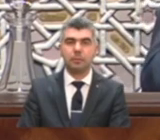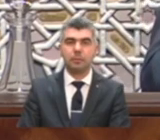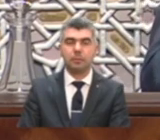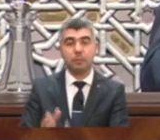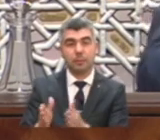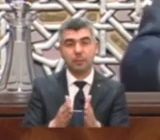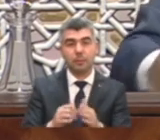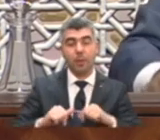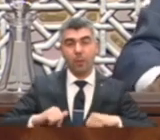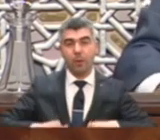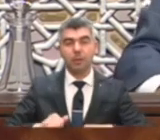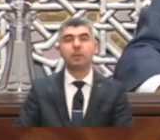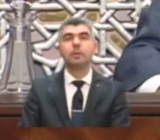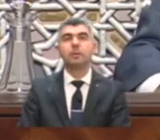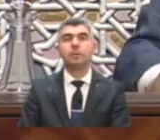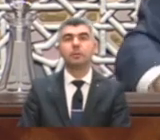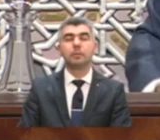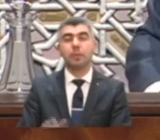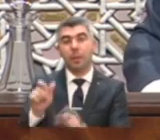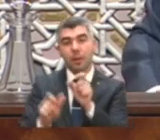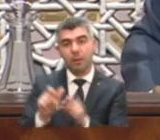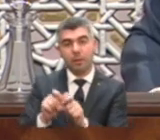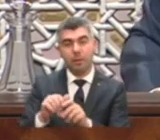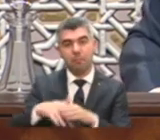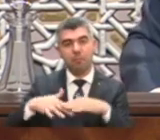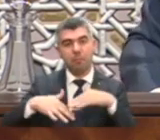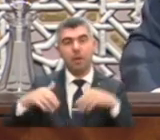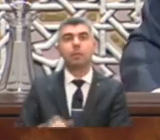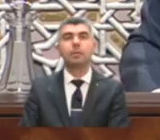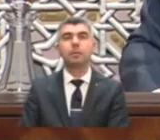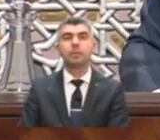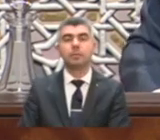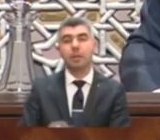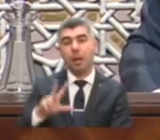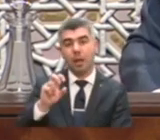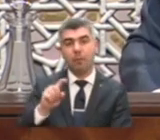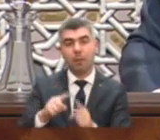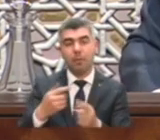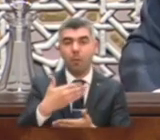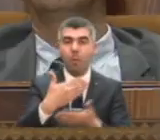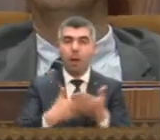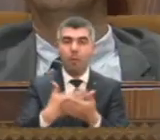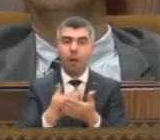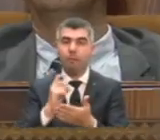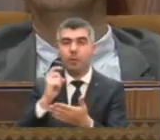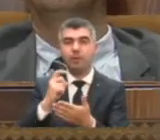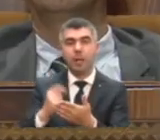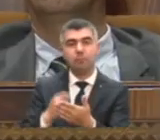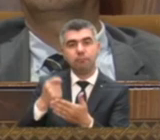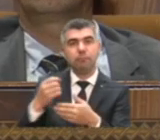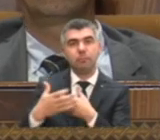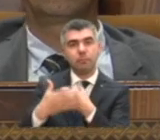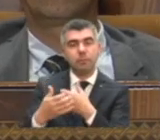السيدة الوزيرة، السيدات والسادة النواب، عرف نظام فوترة استهلاك الماء والكهرباء مجموعة